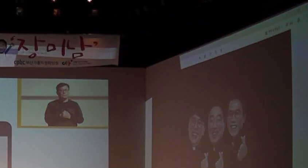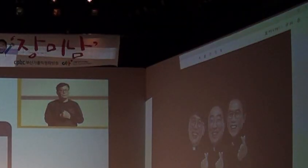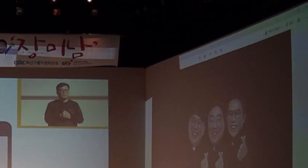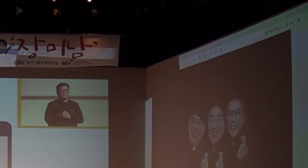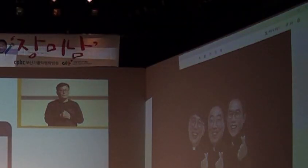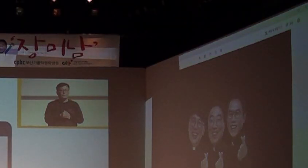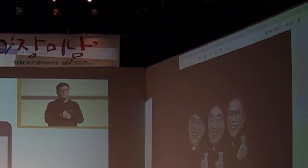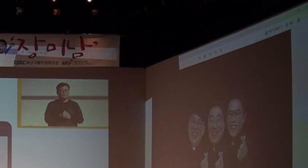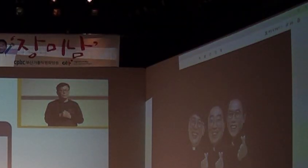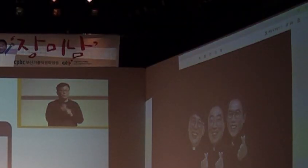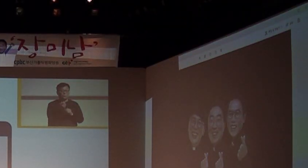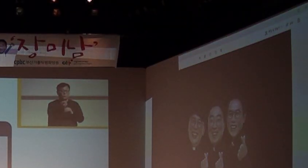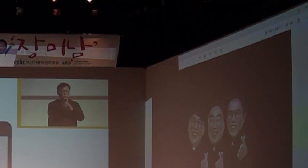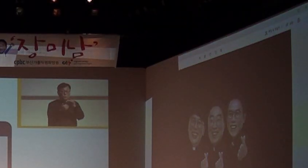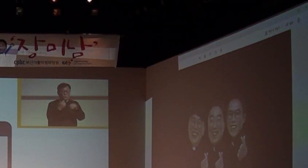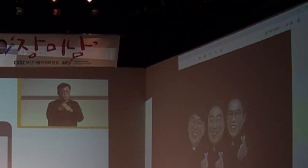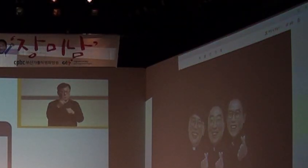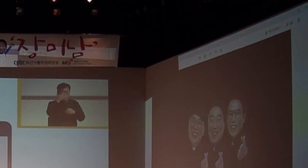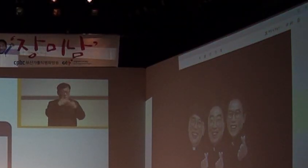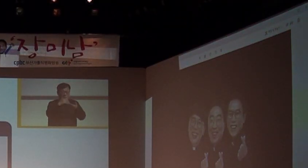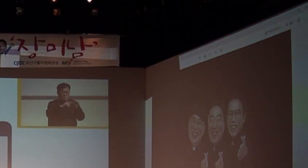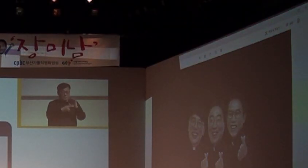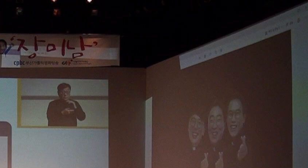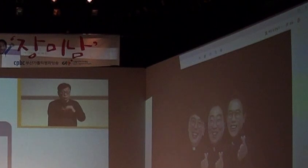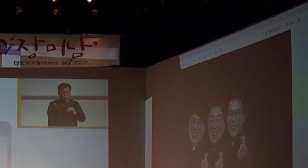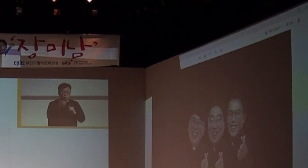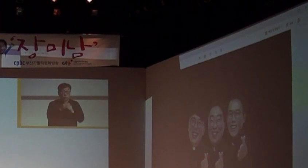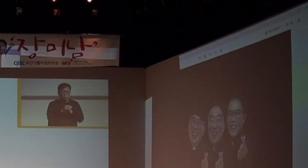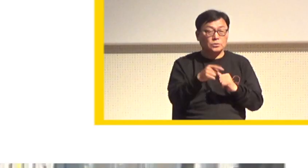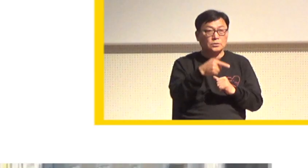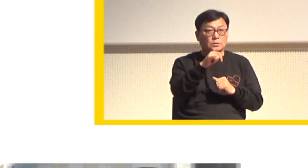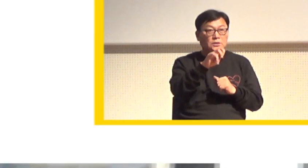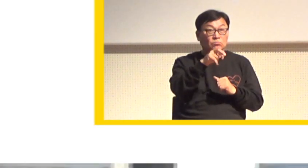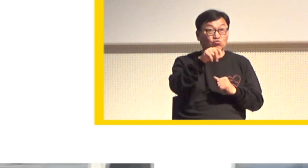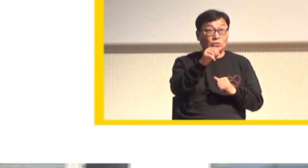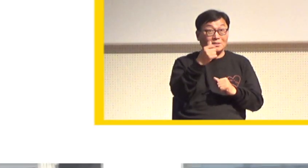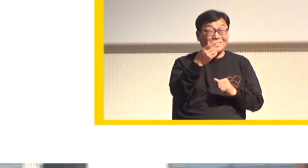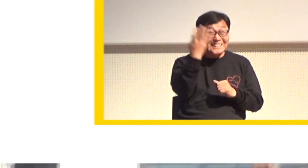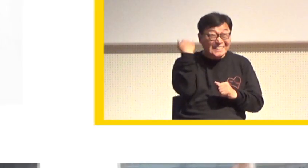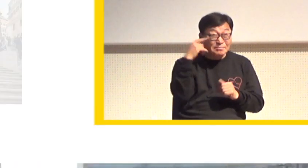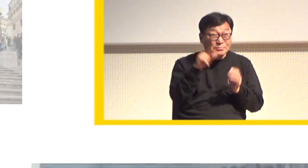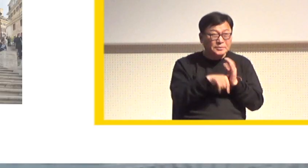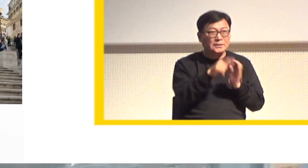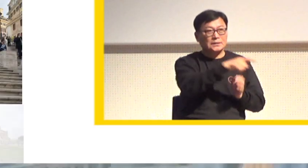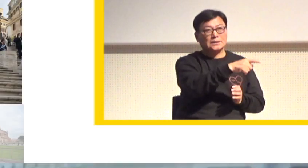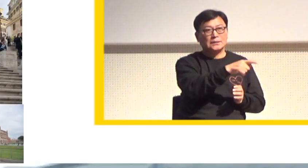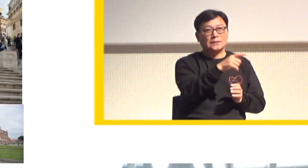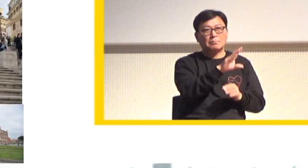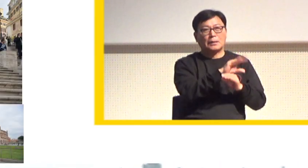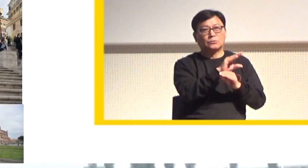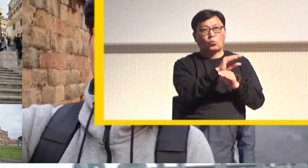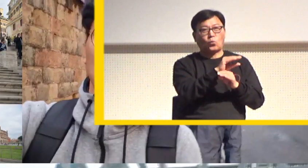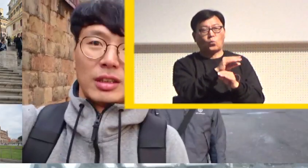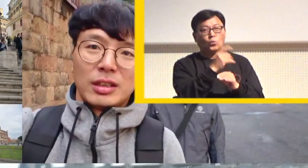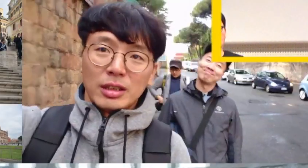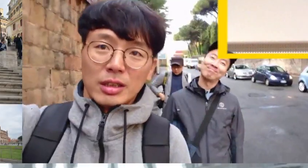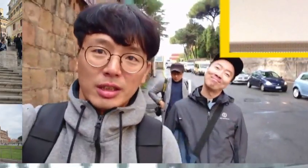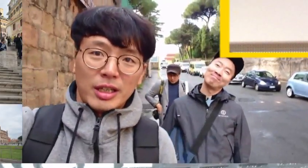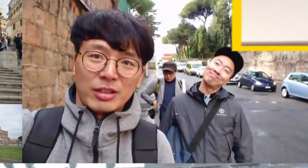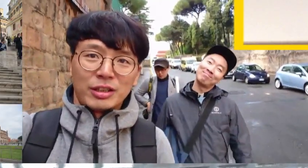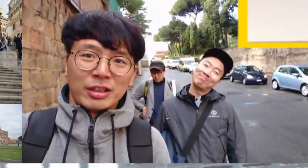네. 방금 영상을 통해서 보신 네네. 분은 제 전임. 네, 그렇죠. 전임이죠. 네, 그렇죠. 네. 저희 신수다 전